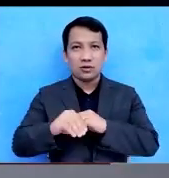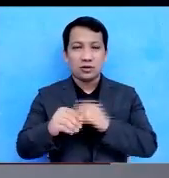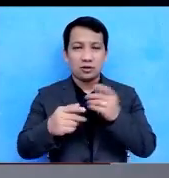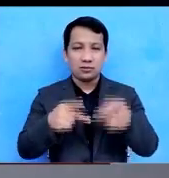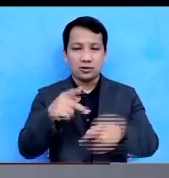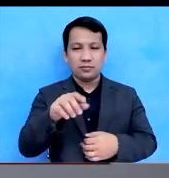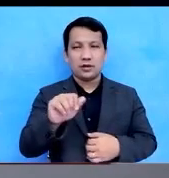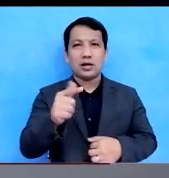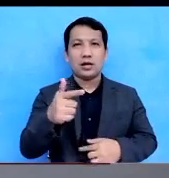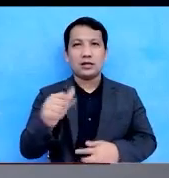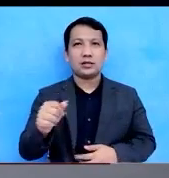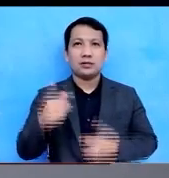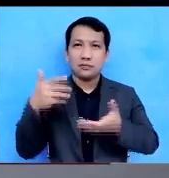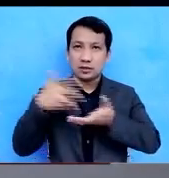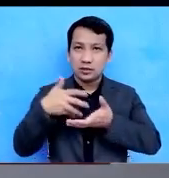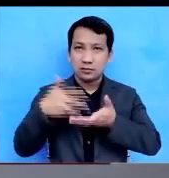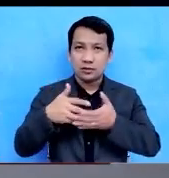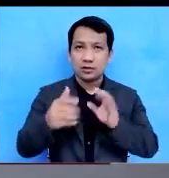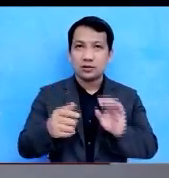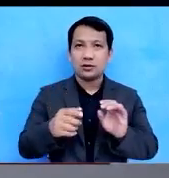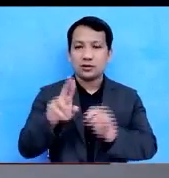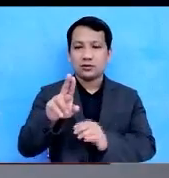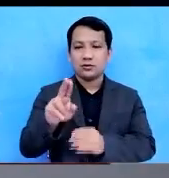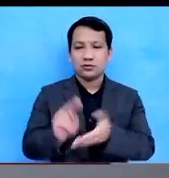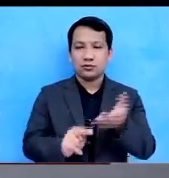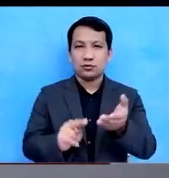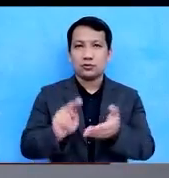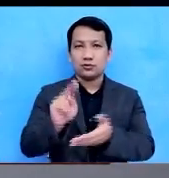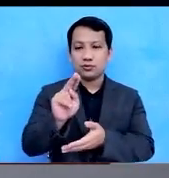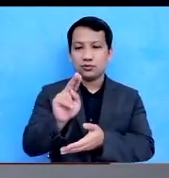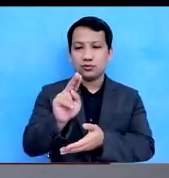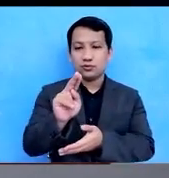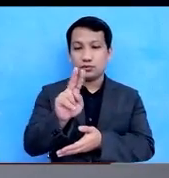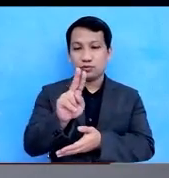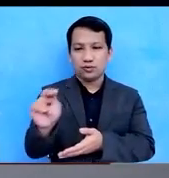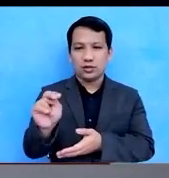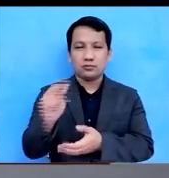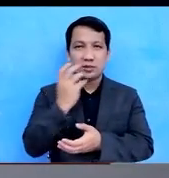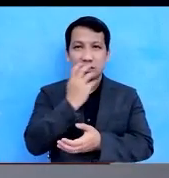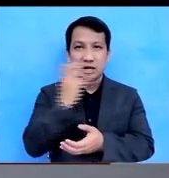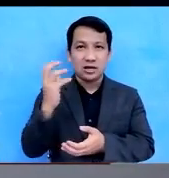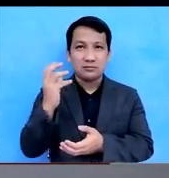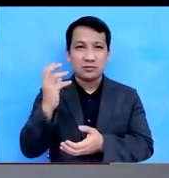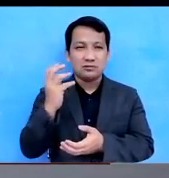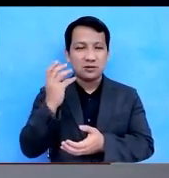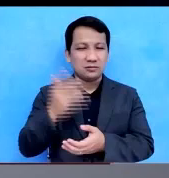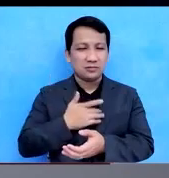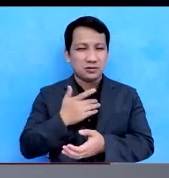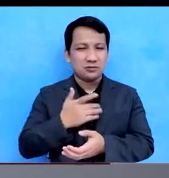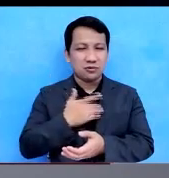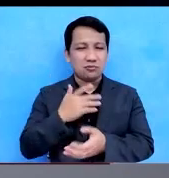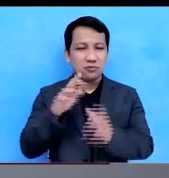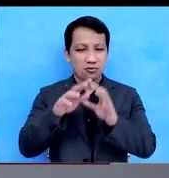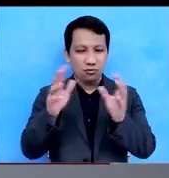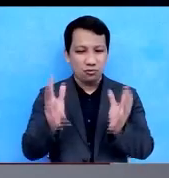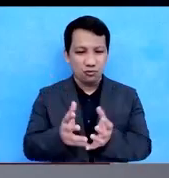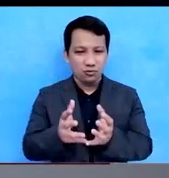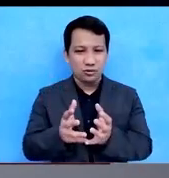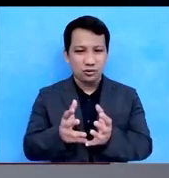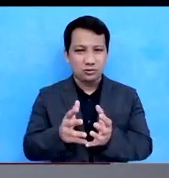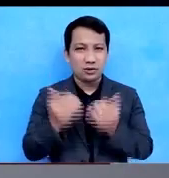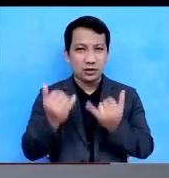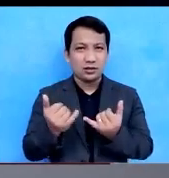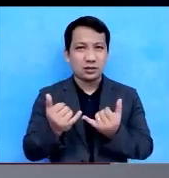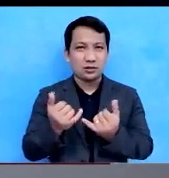Pero sa isang pag-aaral ng United Nations, sinasabing pinakamainit na temperatura ang mararanasan ng buong mundo ngayong